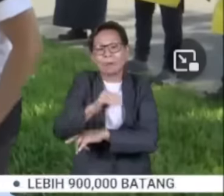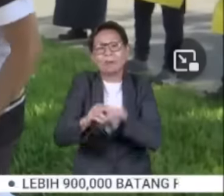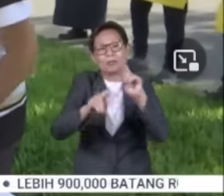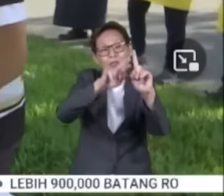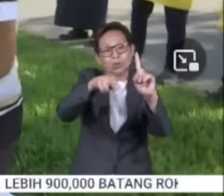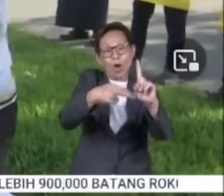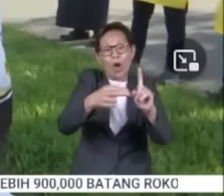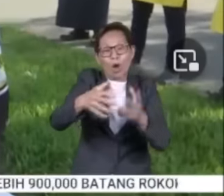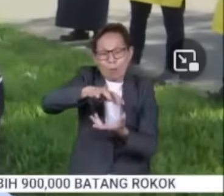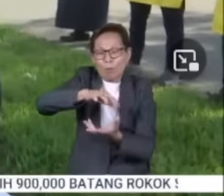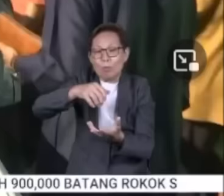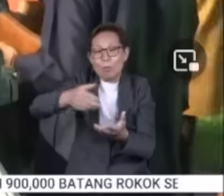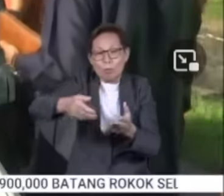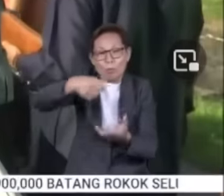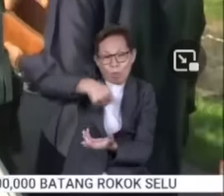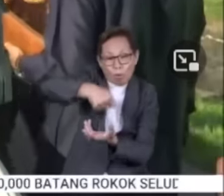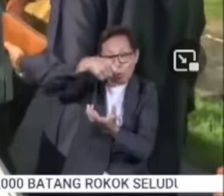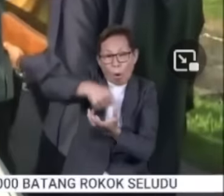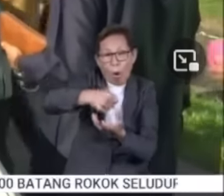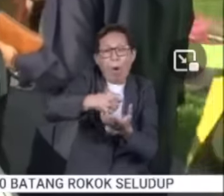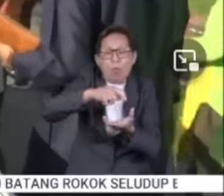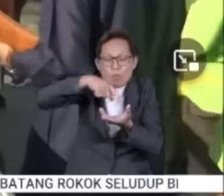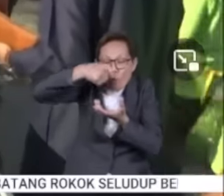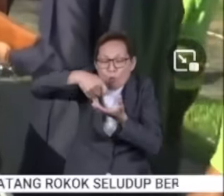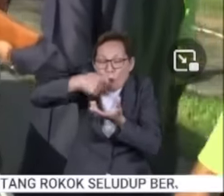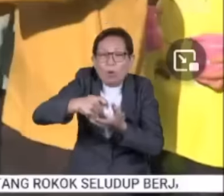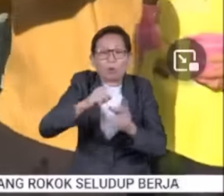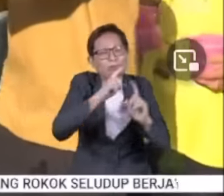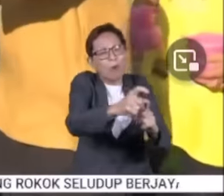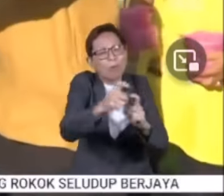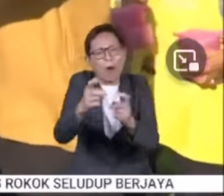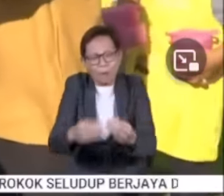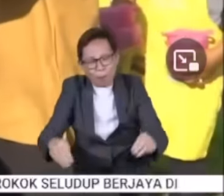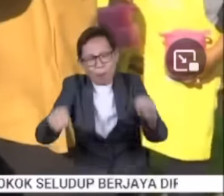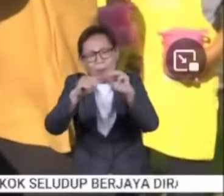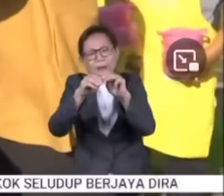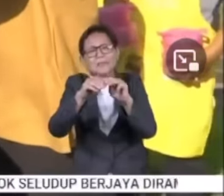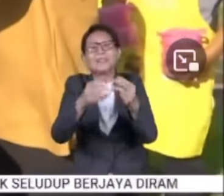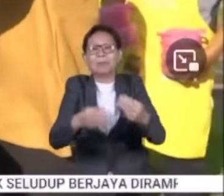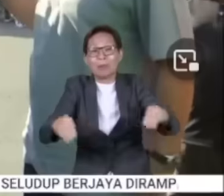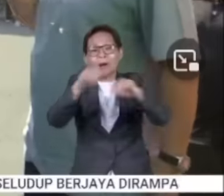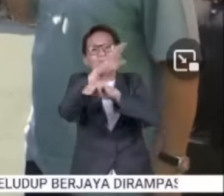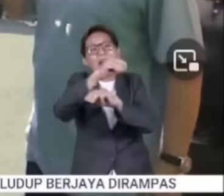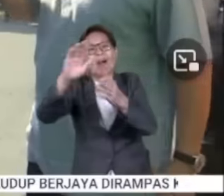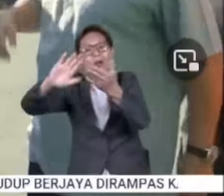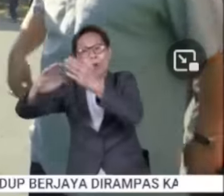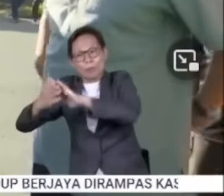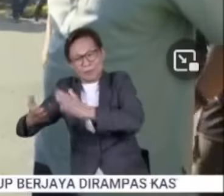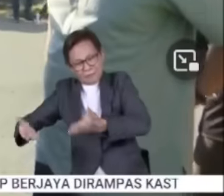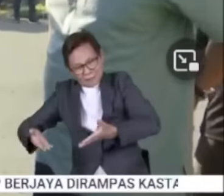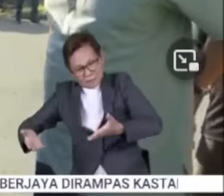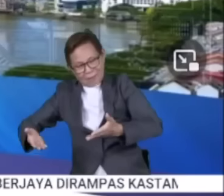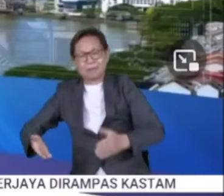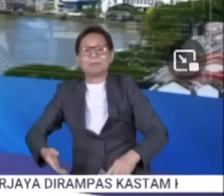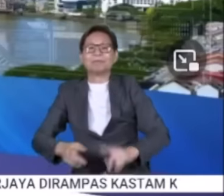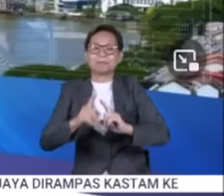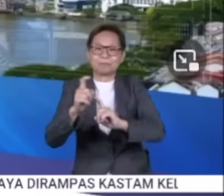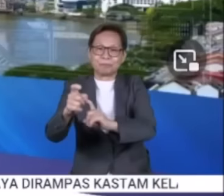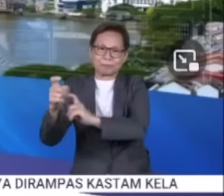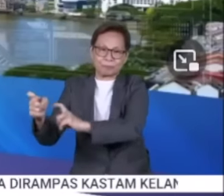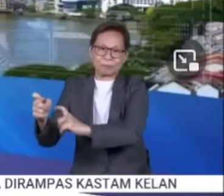1,000 bungkusan bubur lambuk telah diagihkan di Masjid An-Nur dan Masjid Darul Halim serta komuniti setempat di Kemuyang.